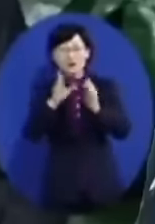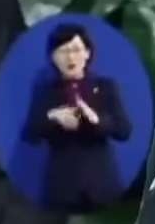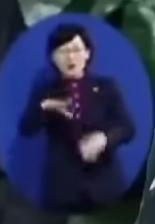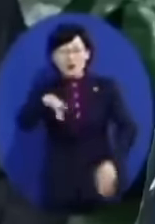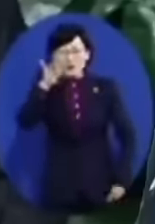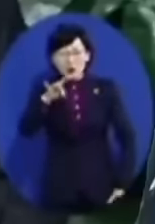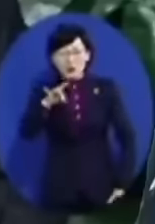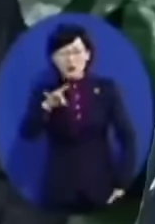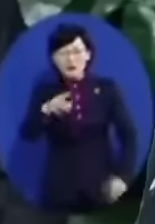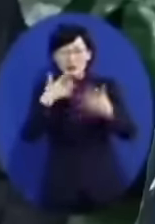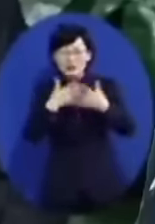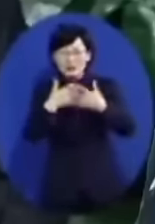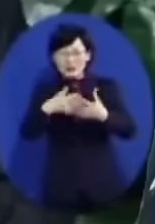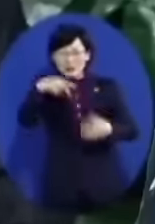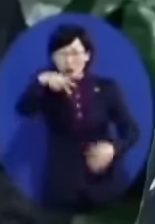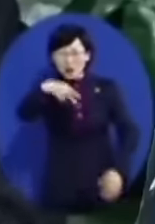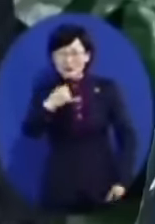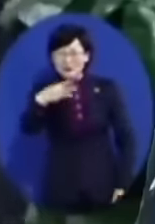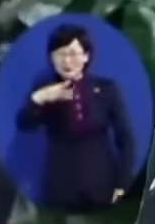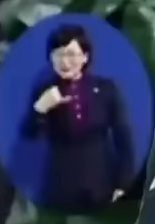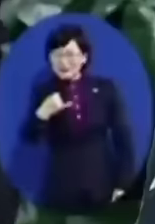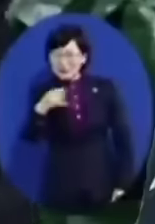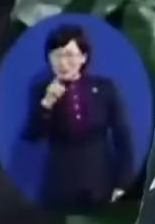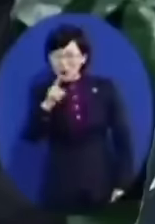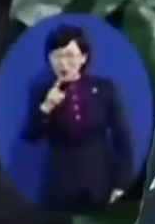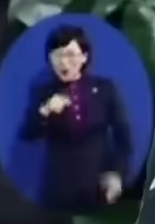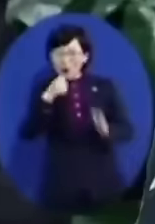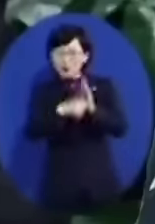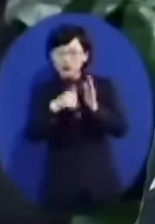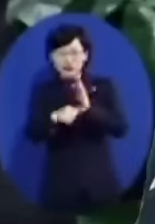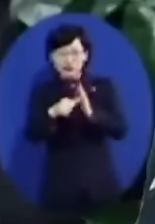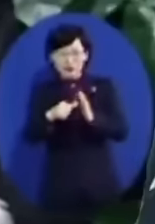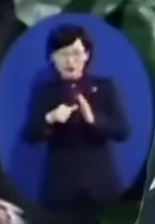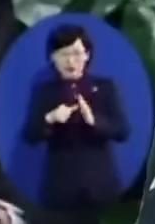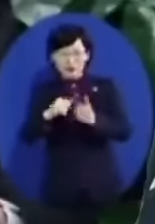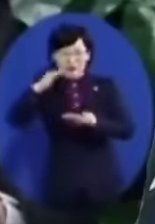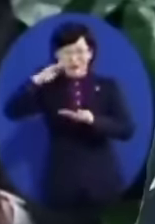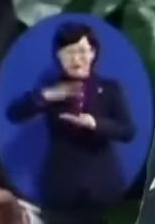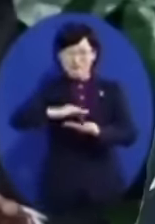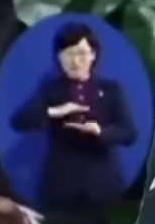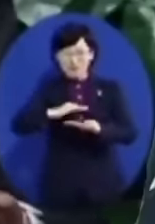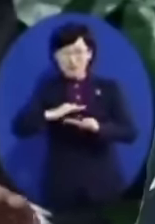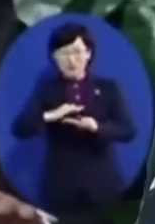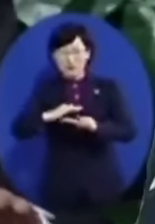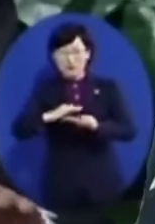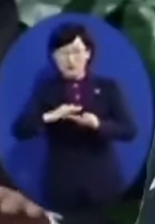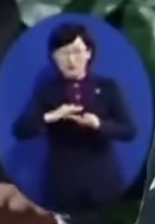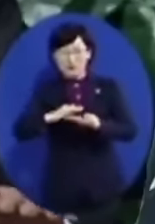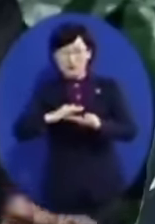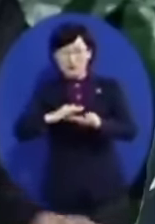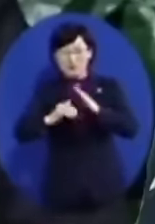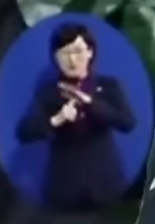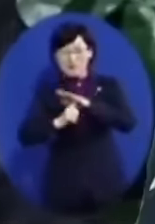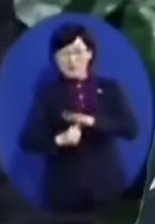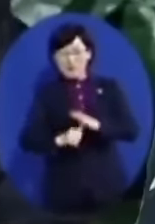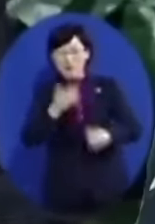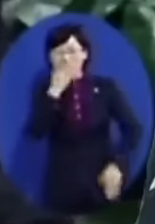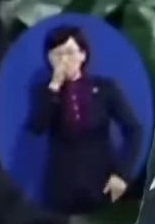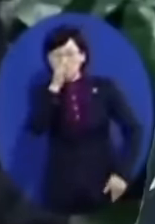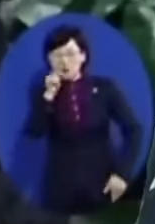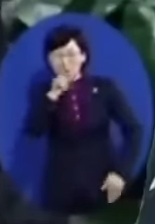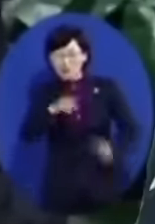엘롱게이션 다이어그램이라고 해서 물체에 압력을 가해서 그것이 견디는